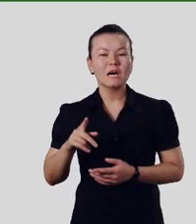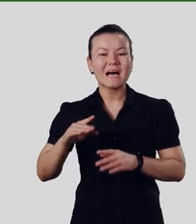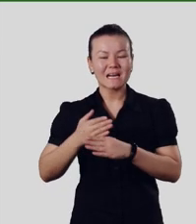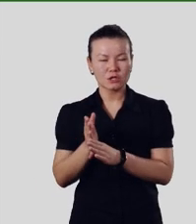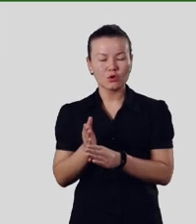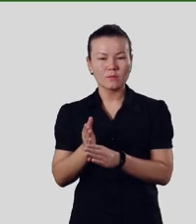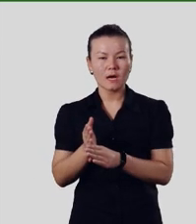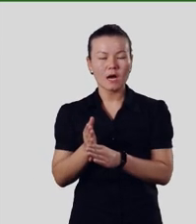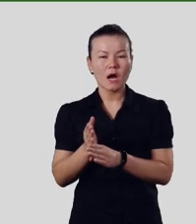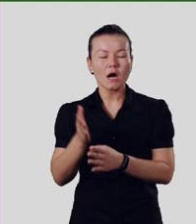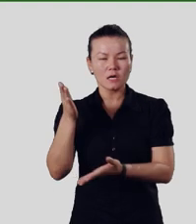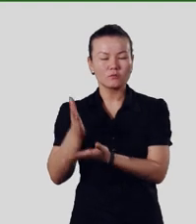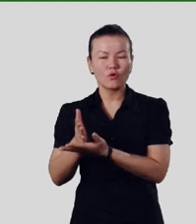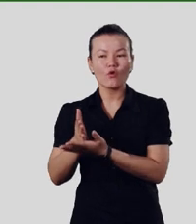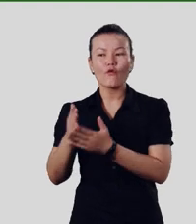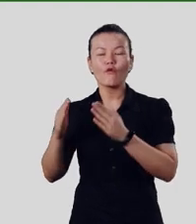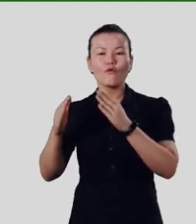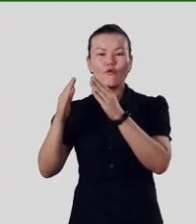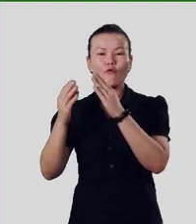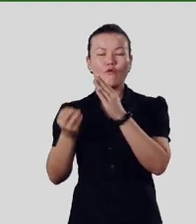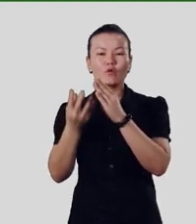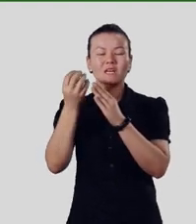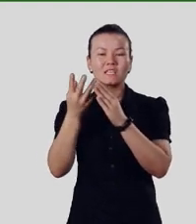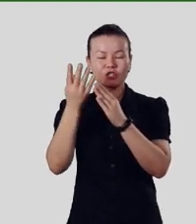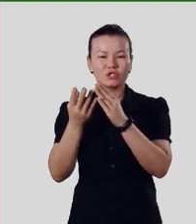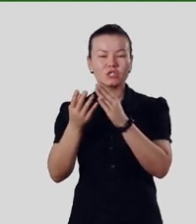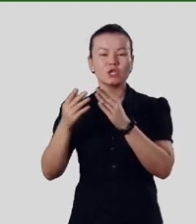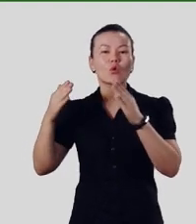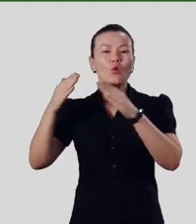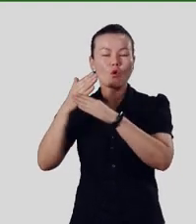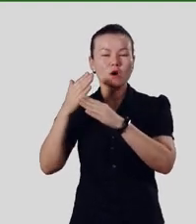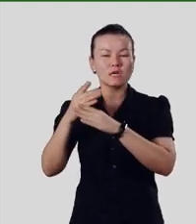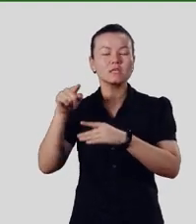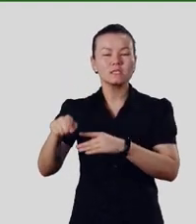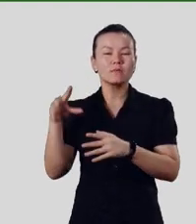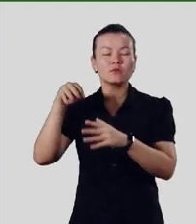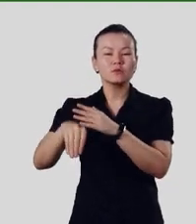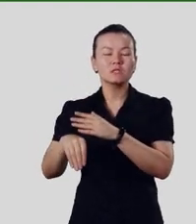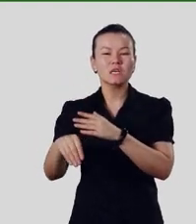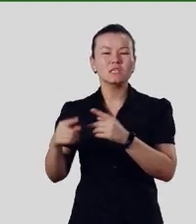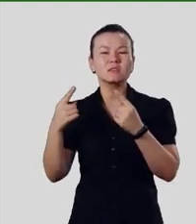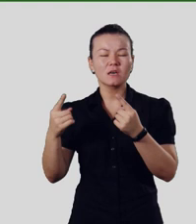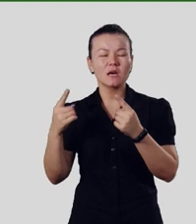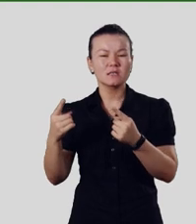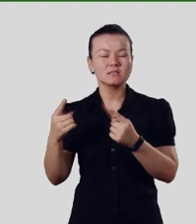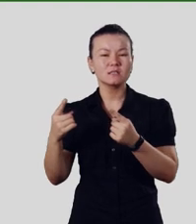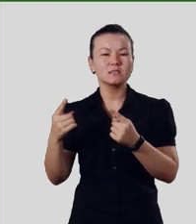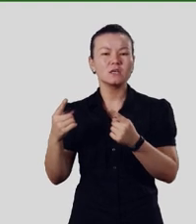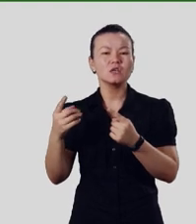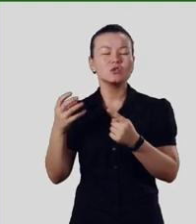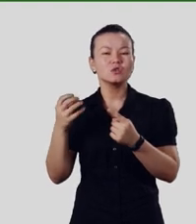расположены вулканические горы. К ним относится гигантский кратер потухшего